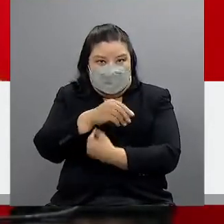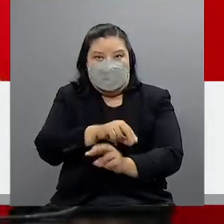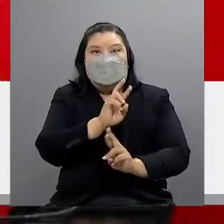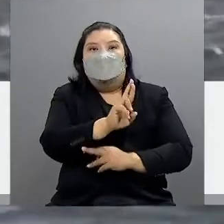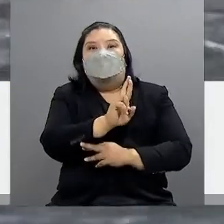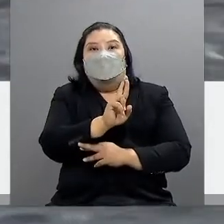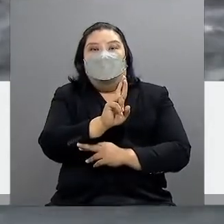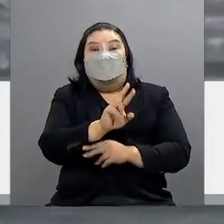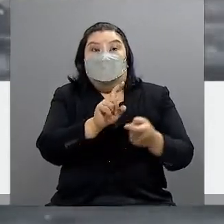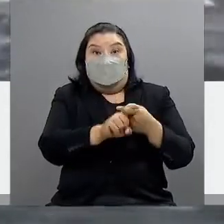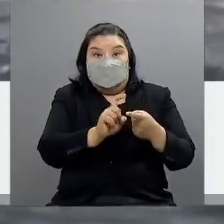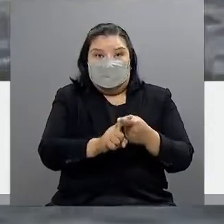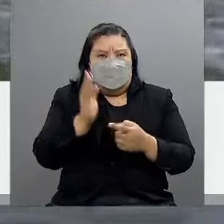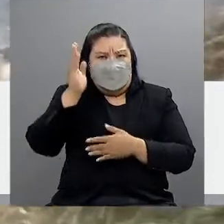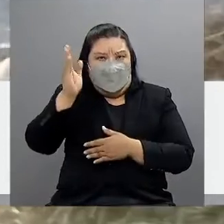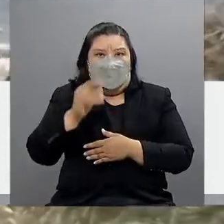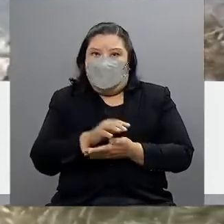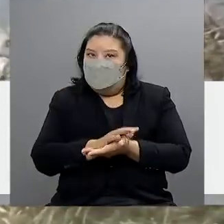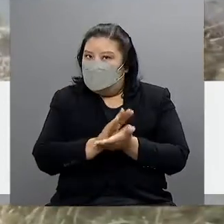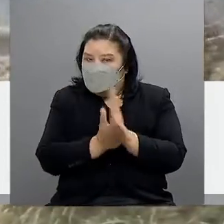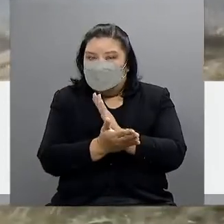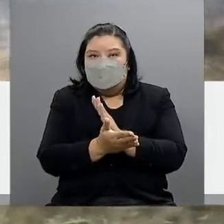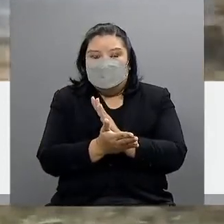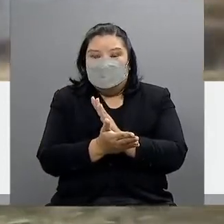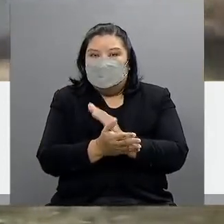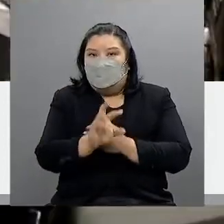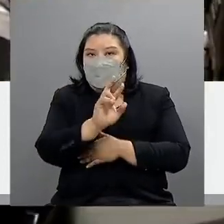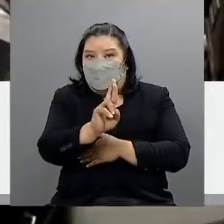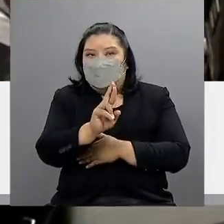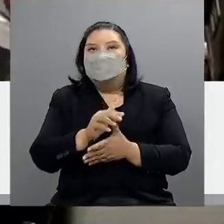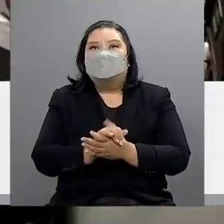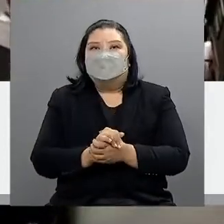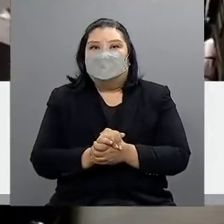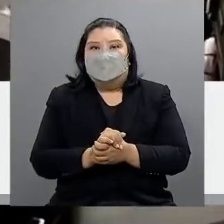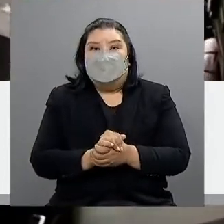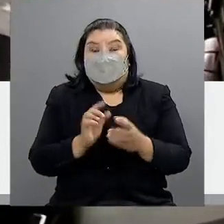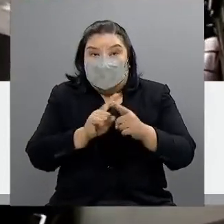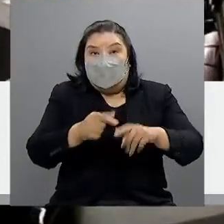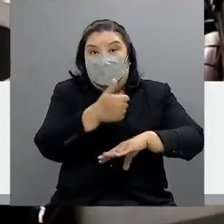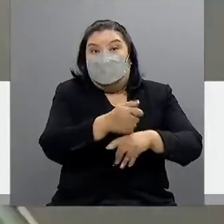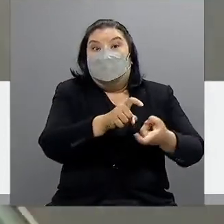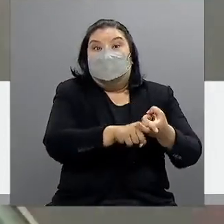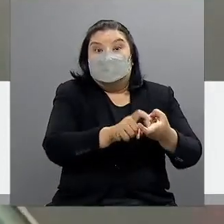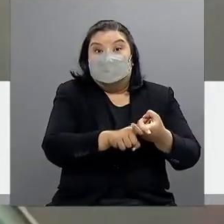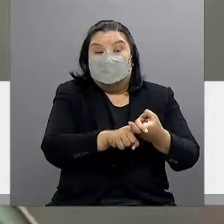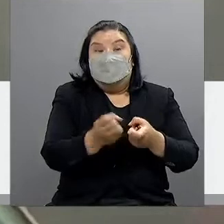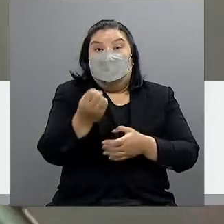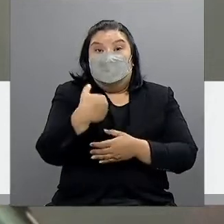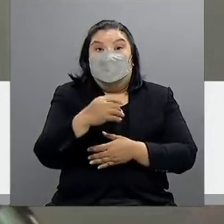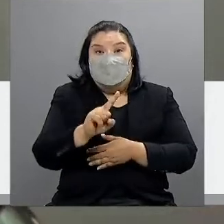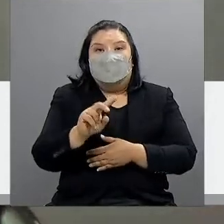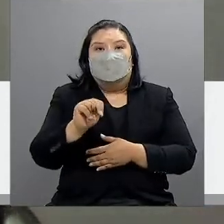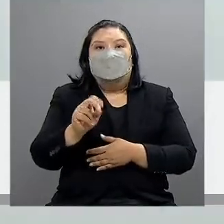ิจอย่างเห็นได้ชัด ในขณะที่ฝงปตินค่ะต้องการหลประกันว่าองคการสนที่สัญาแตแนติกเหนือหรอ NATO